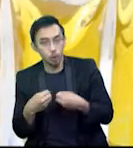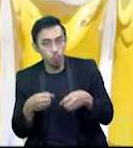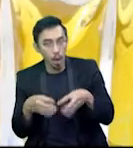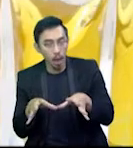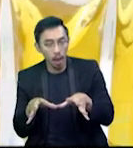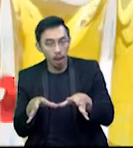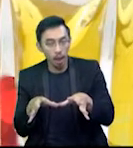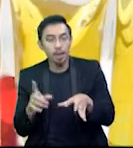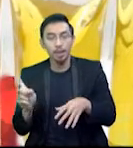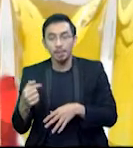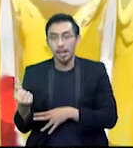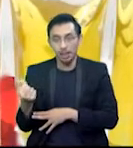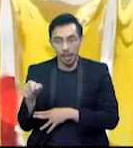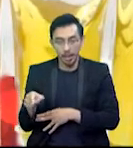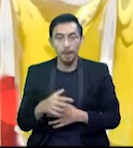bersangkutan